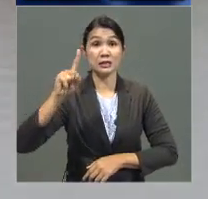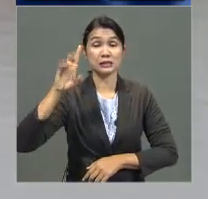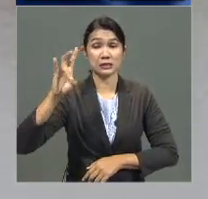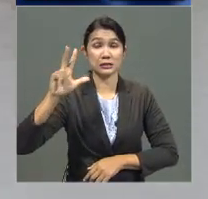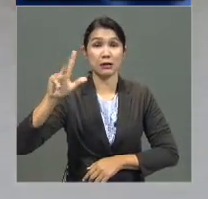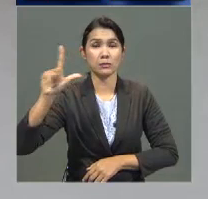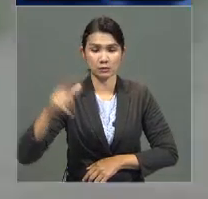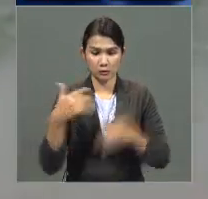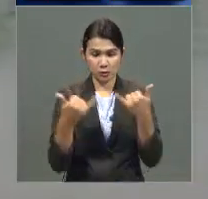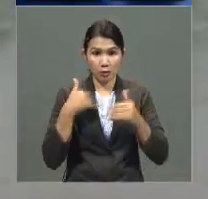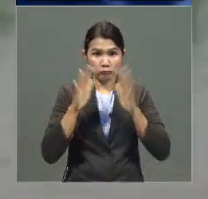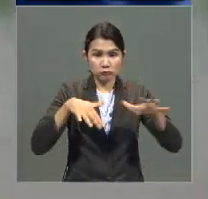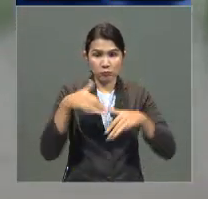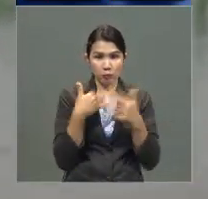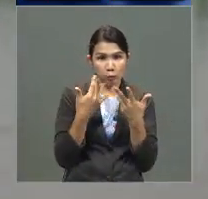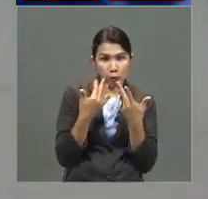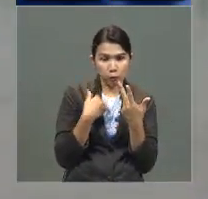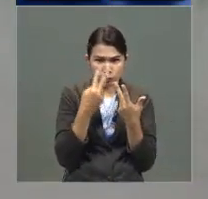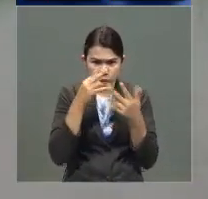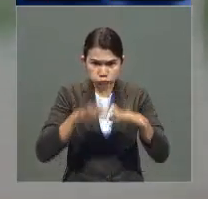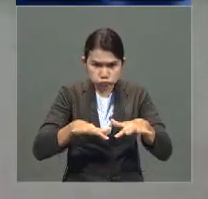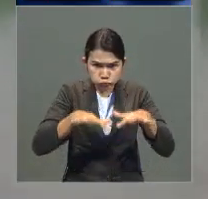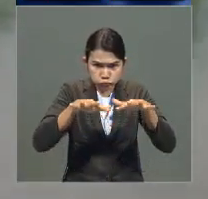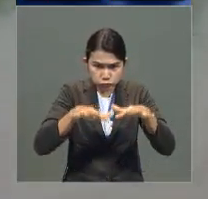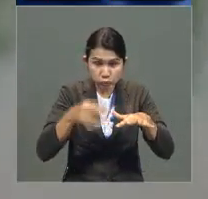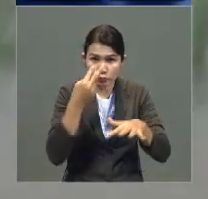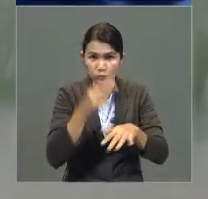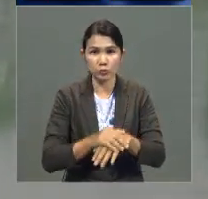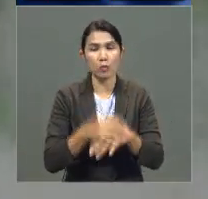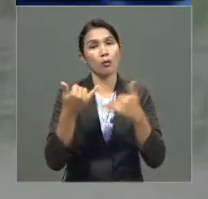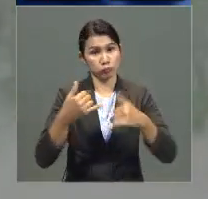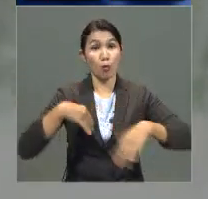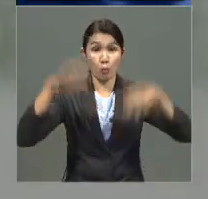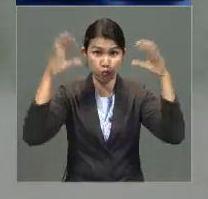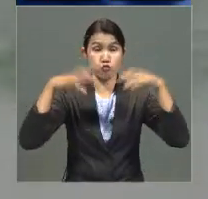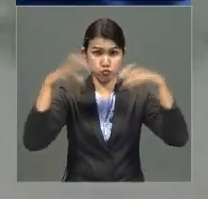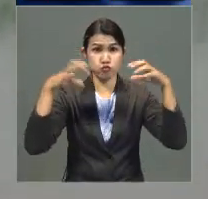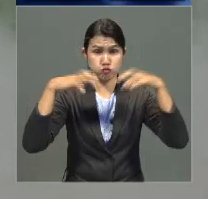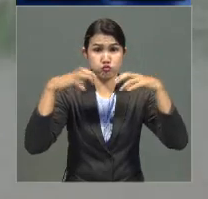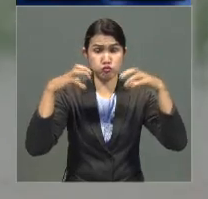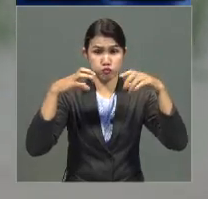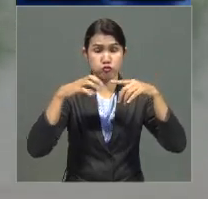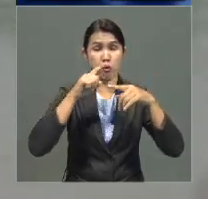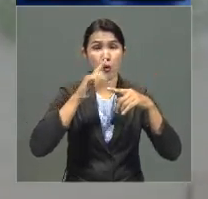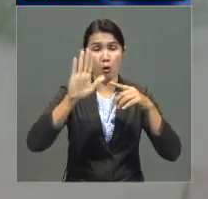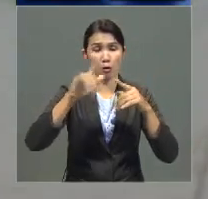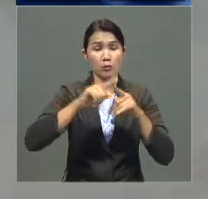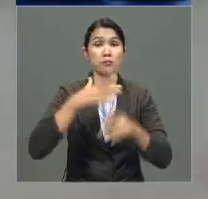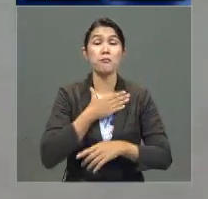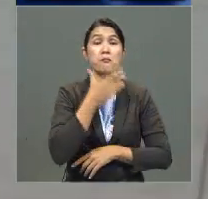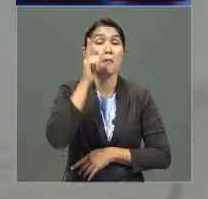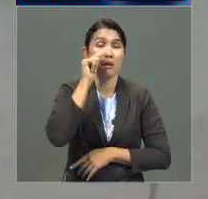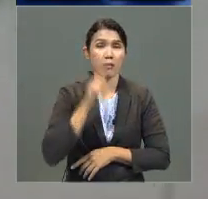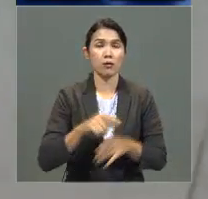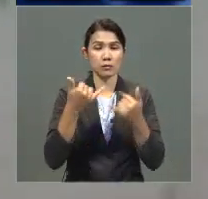เฝ้าดูสถานการณ์น้ำอย่างใกล้ชิดค่ะ โอ้นี่ฮะที่แม่ฮ่องสอนนะครับตอนนี้ยังมีฝนตกนะครับจากร่องมรสุมพาดผ่านภาคเหนือนะครับเพราะฉะนั้น